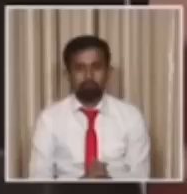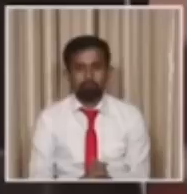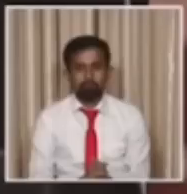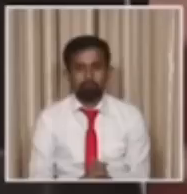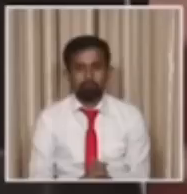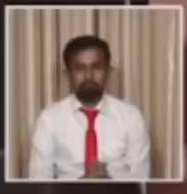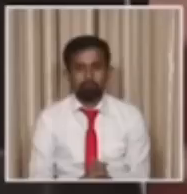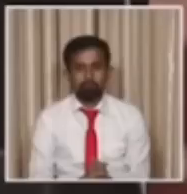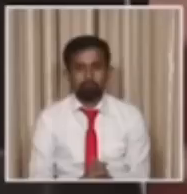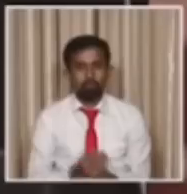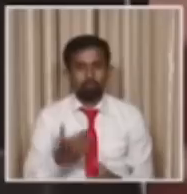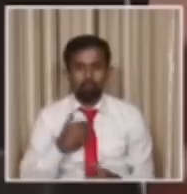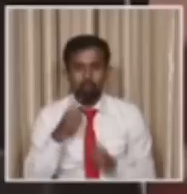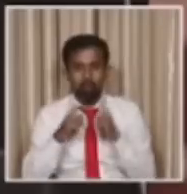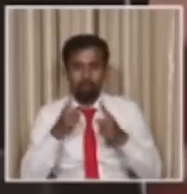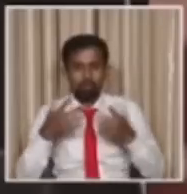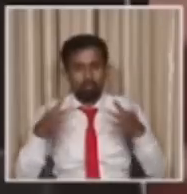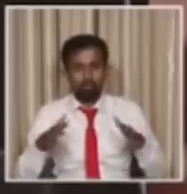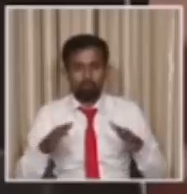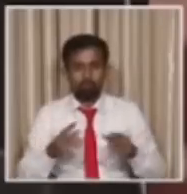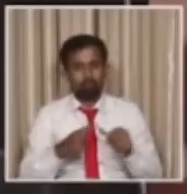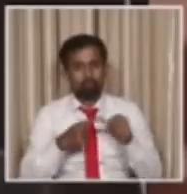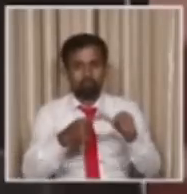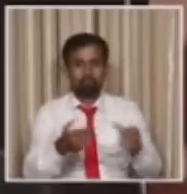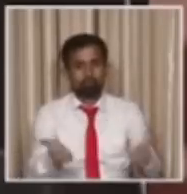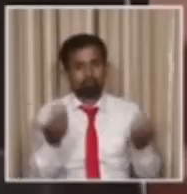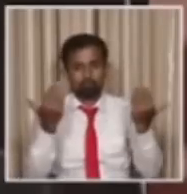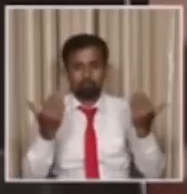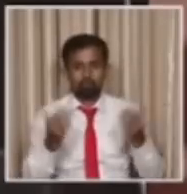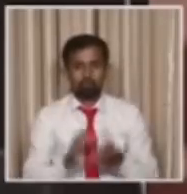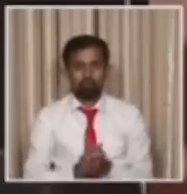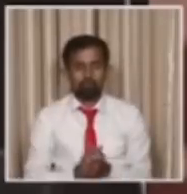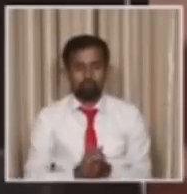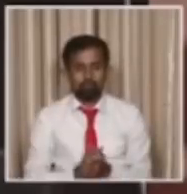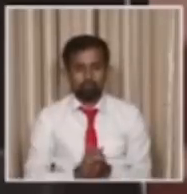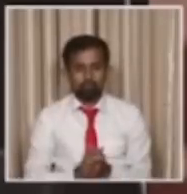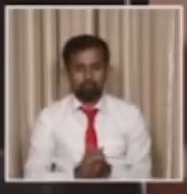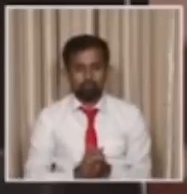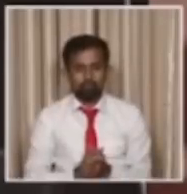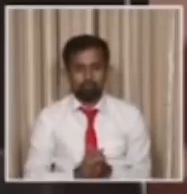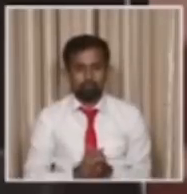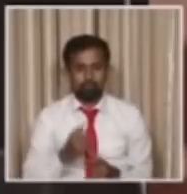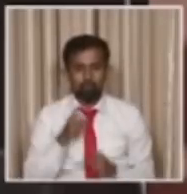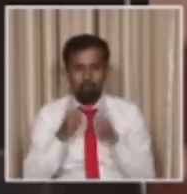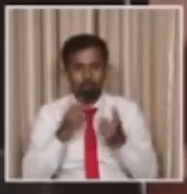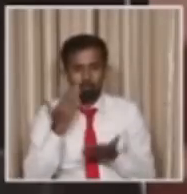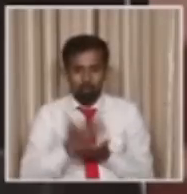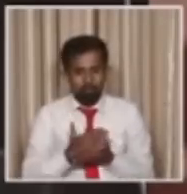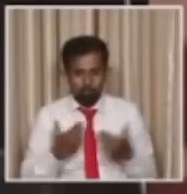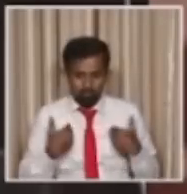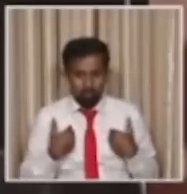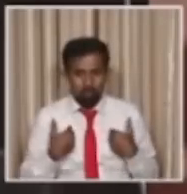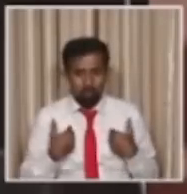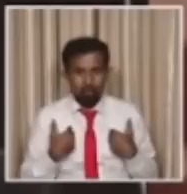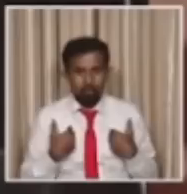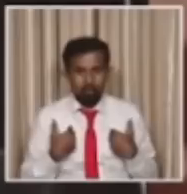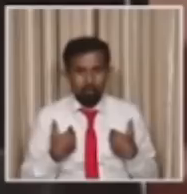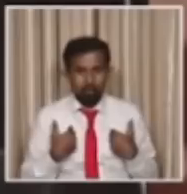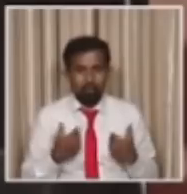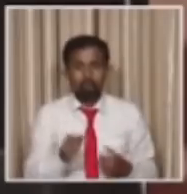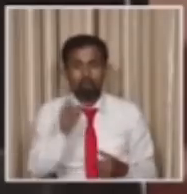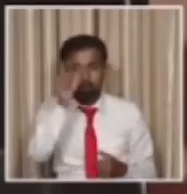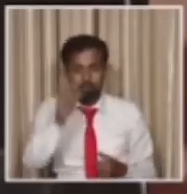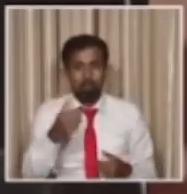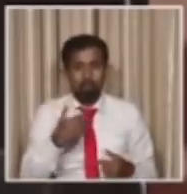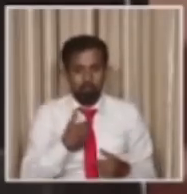නෑ. ඉතින් මගේ කතාව ඉවරලා විතර දෙන්න. ඉතින් එහෙනම් මං කතා නොකර ඉන්නද? එමු ඔබතුමා